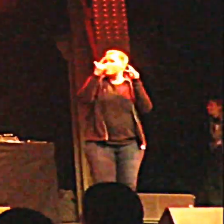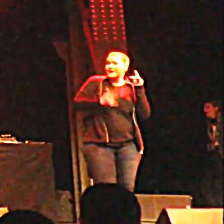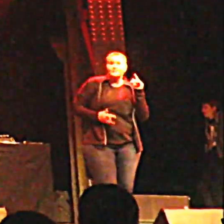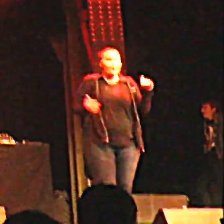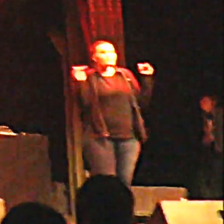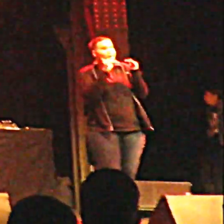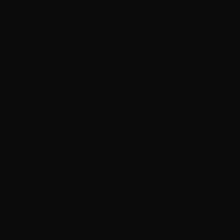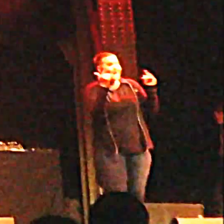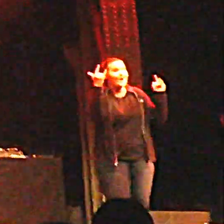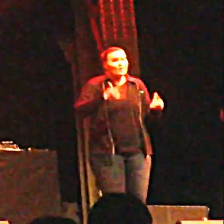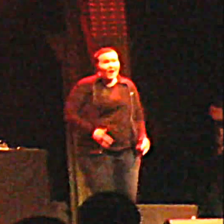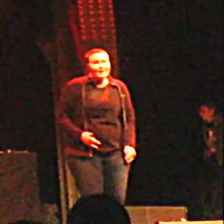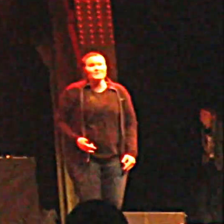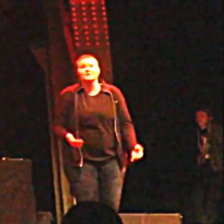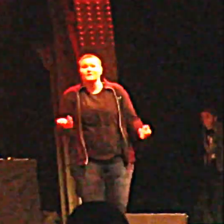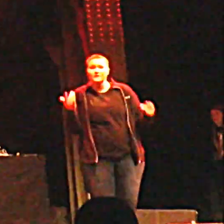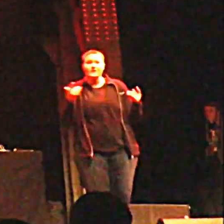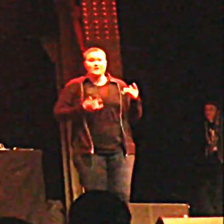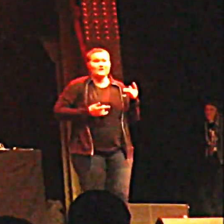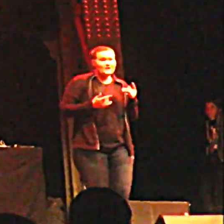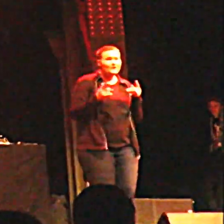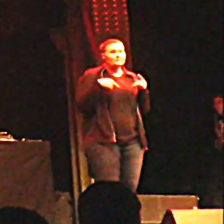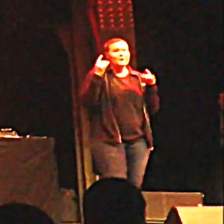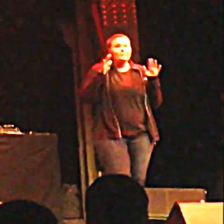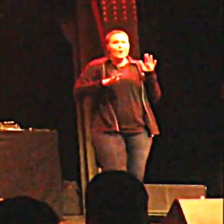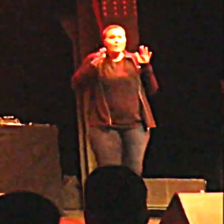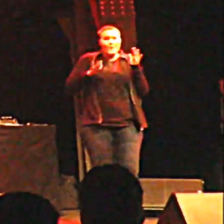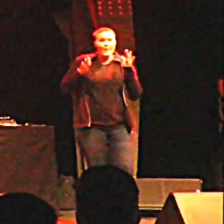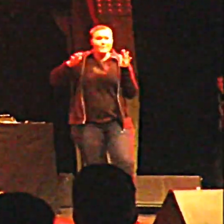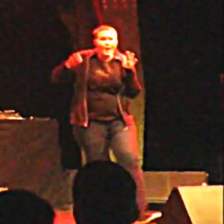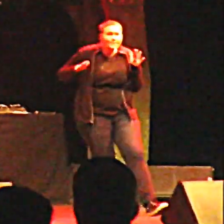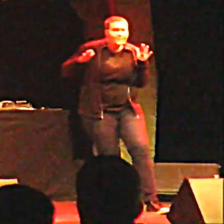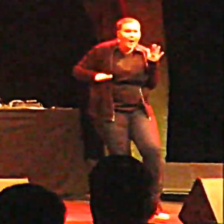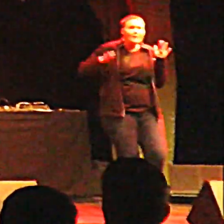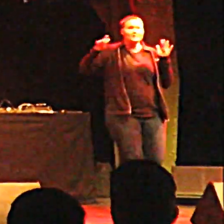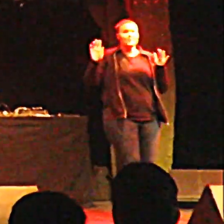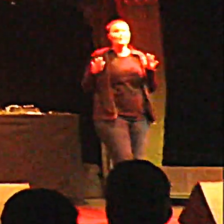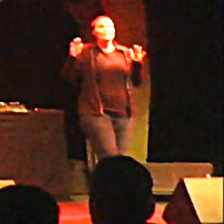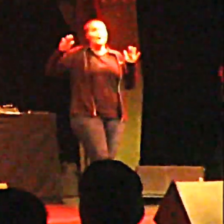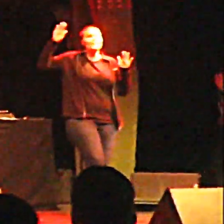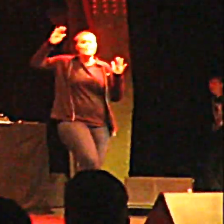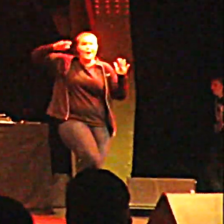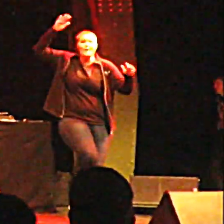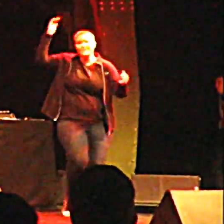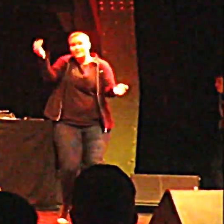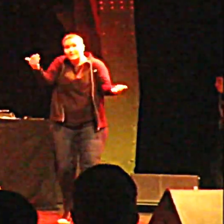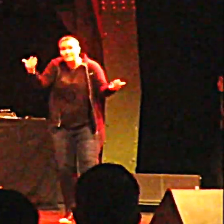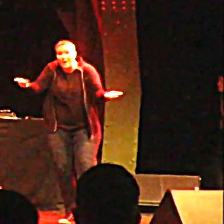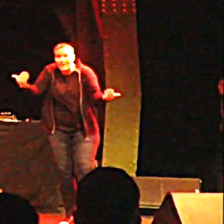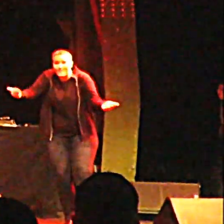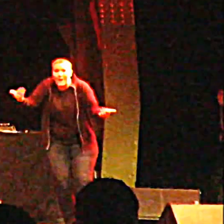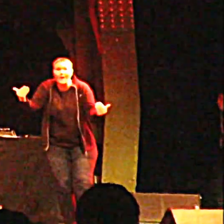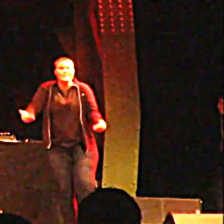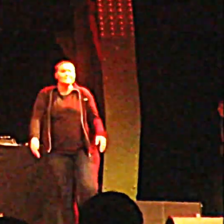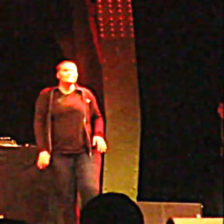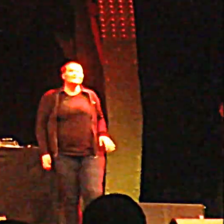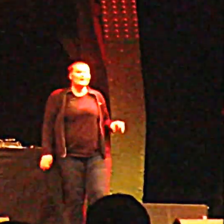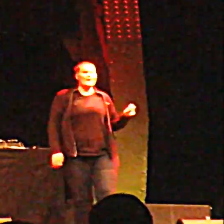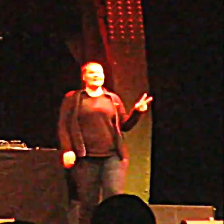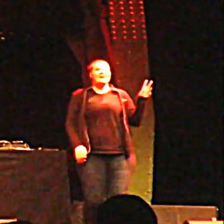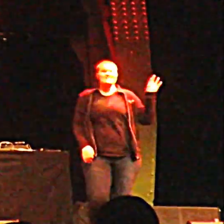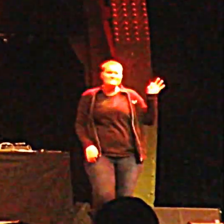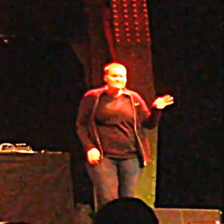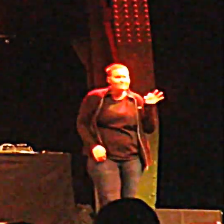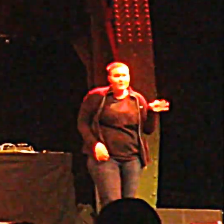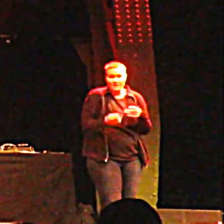ein Fair Rap. Gib mir ein Boom Boom Boom. Gibt mir ein Buh, Buh, Buh! Okay,